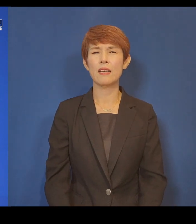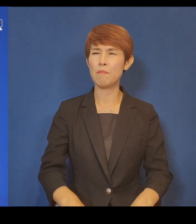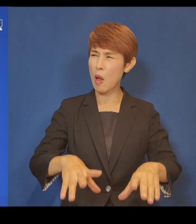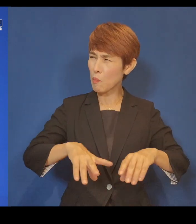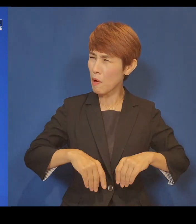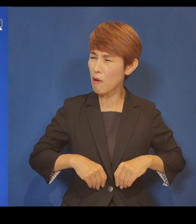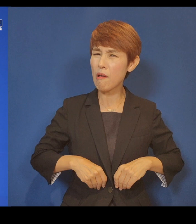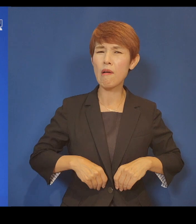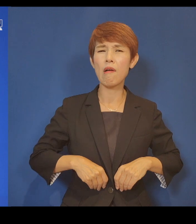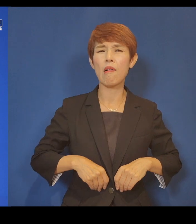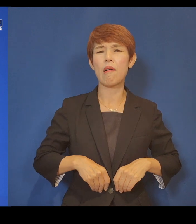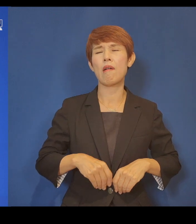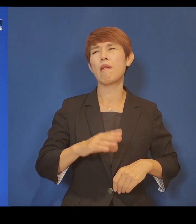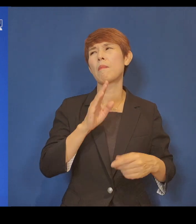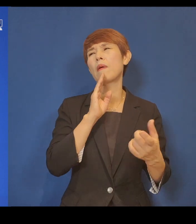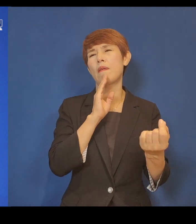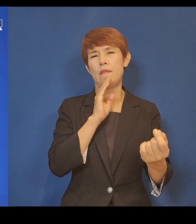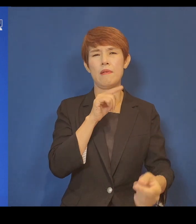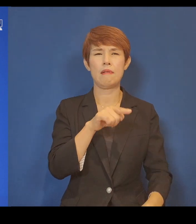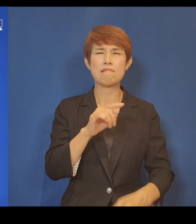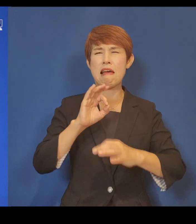배가 고프면 이렇게 돼요.